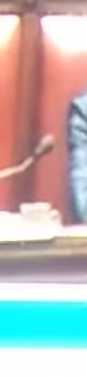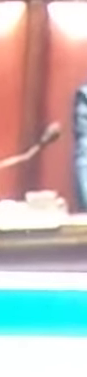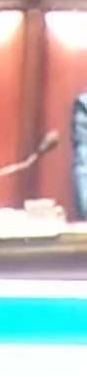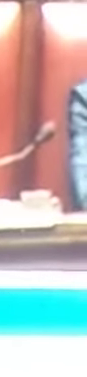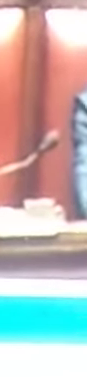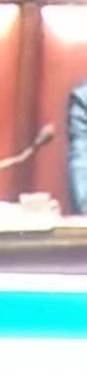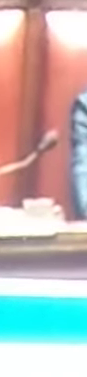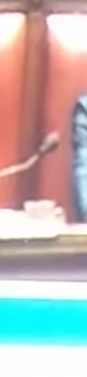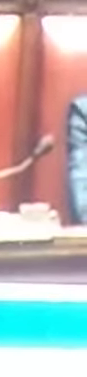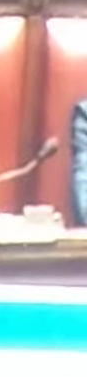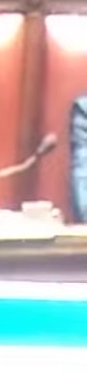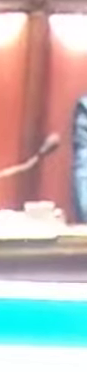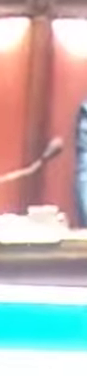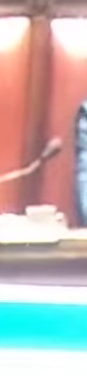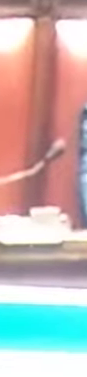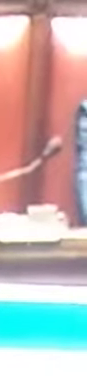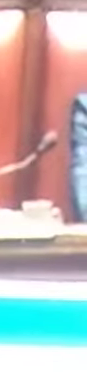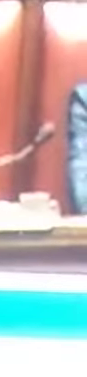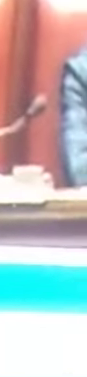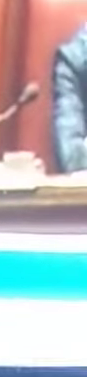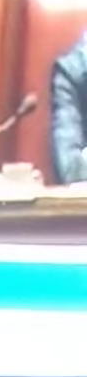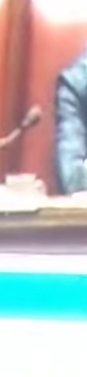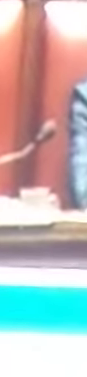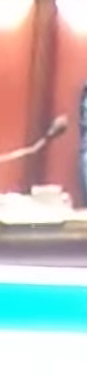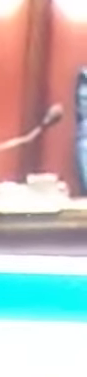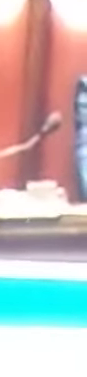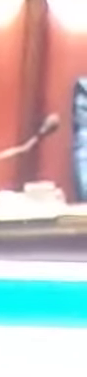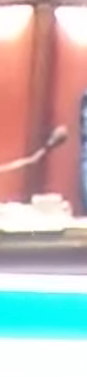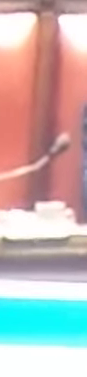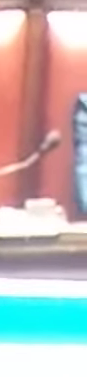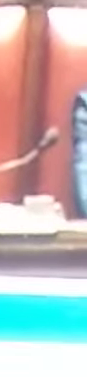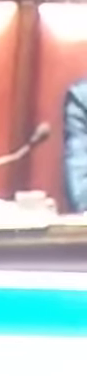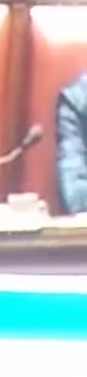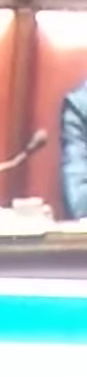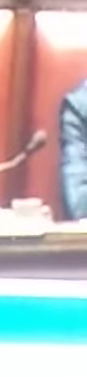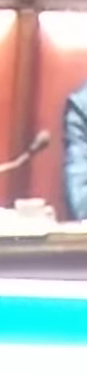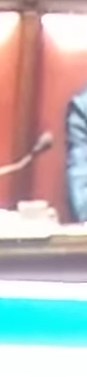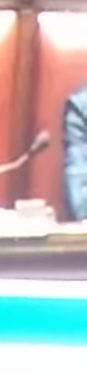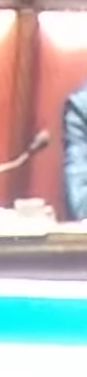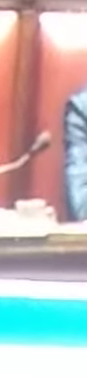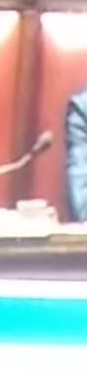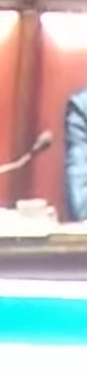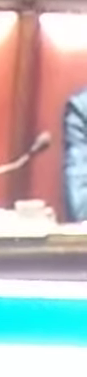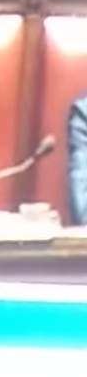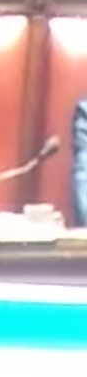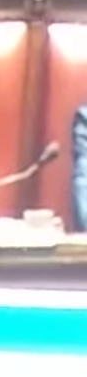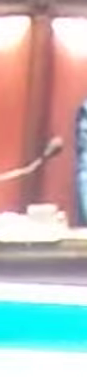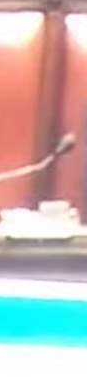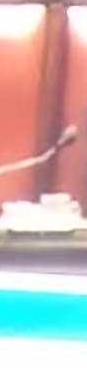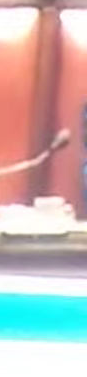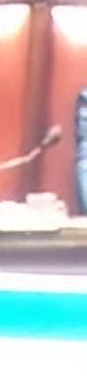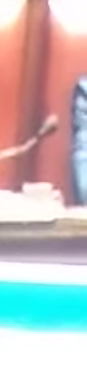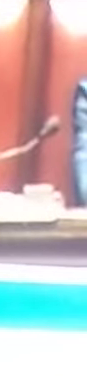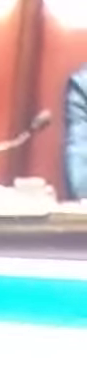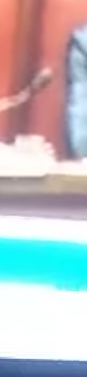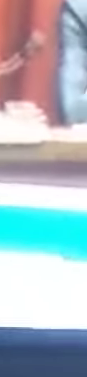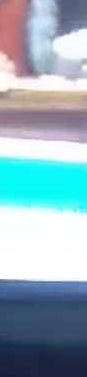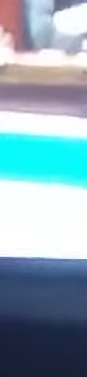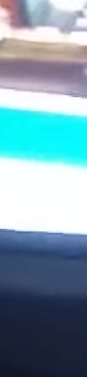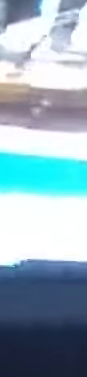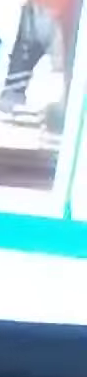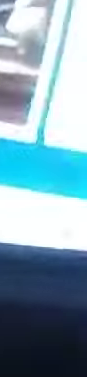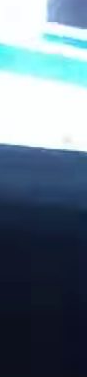recovery, tutti i soldi presi a debito che bisogna restituire dall'Europa dell'euro rapina, nella